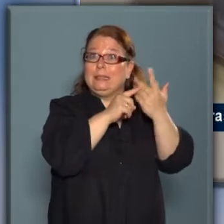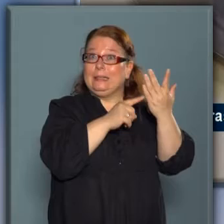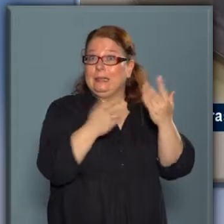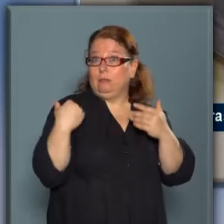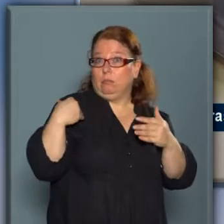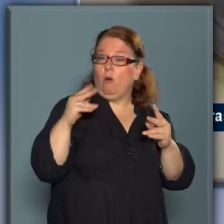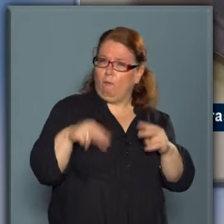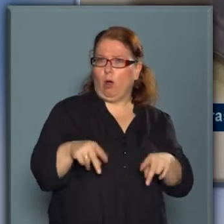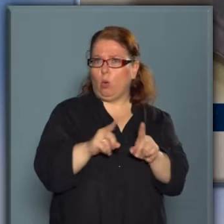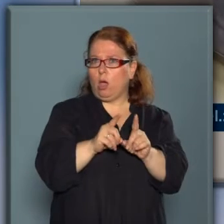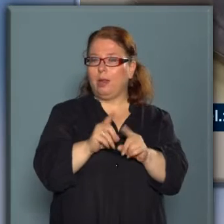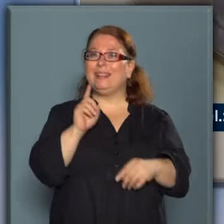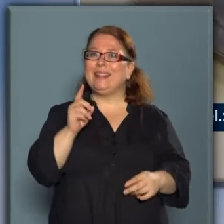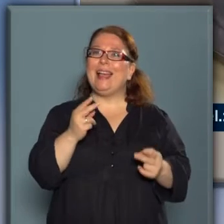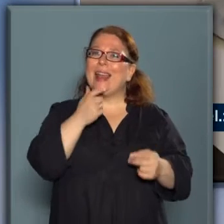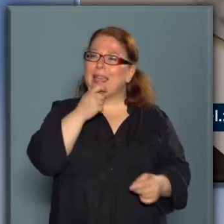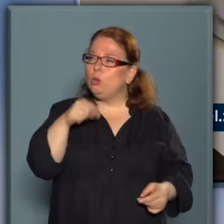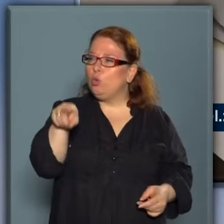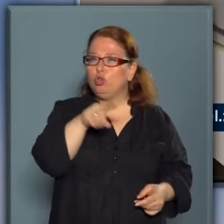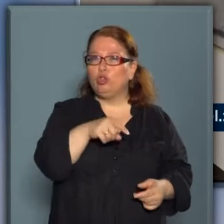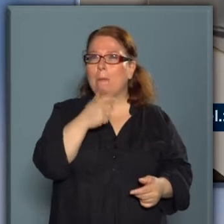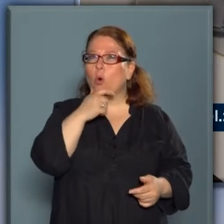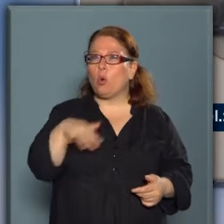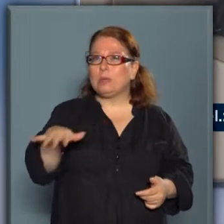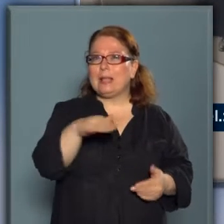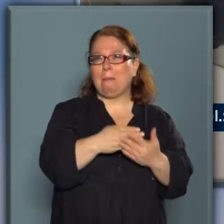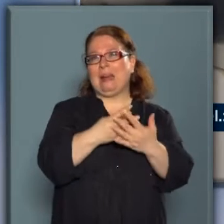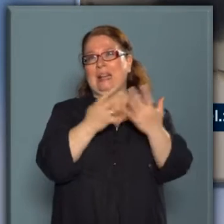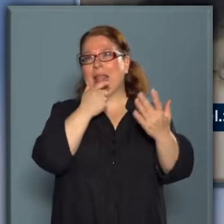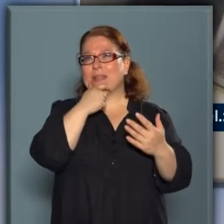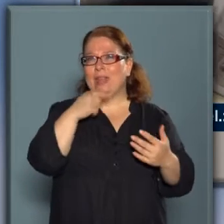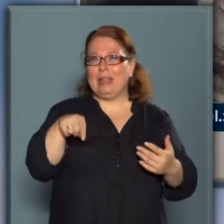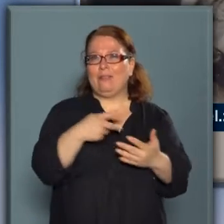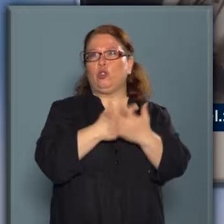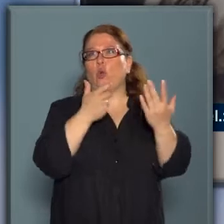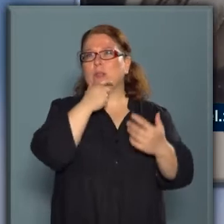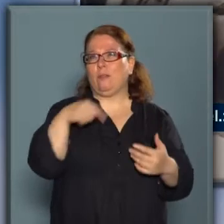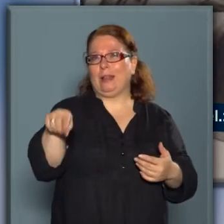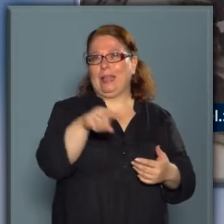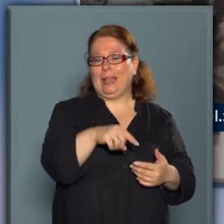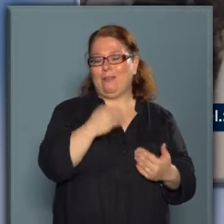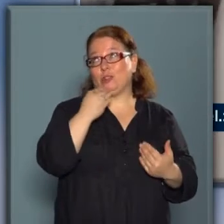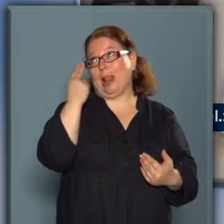visszajelzést, de a legidősebb korosztály, a 90 évesek vagy a 80